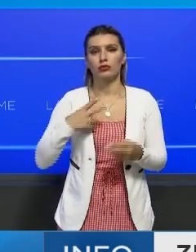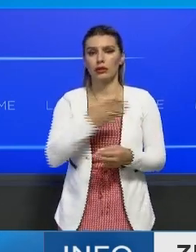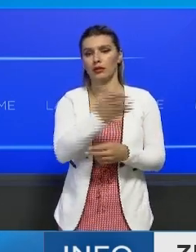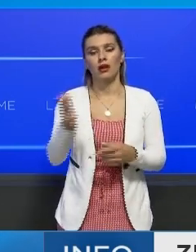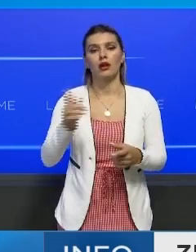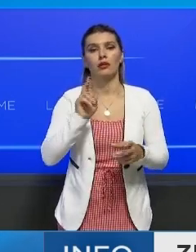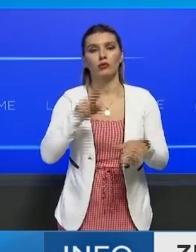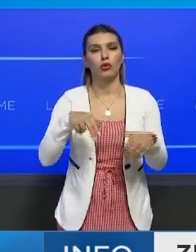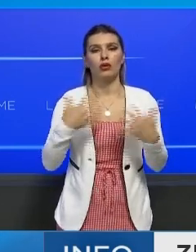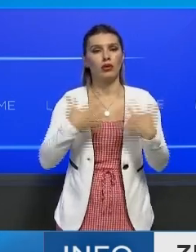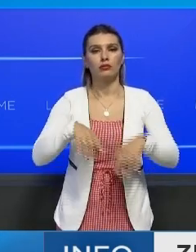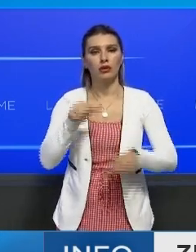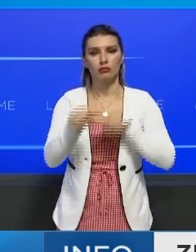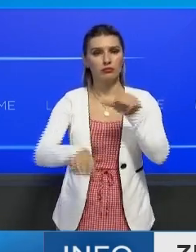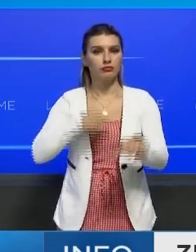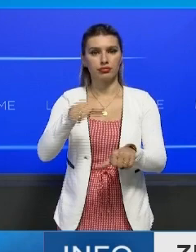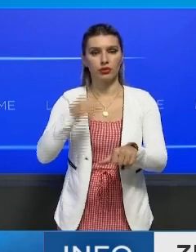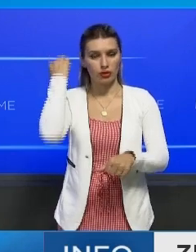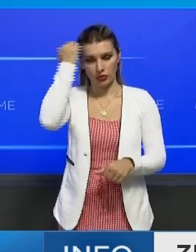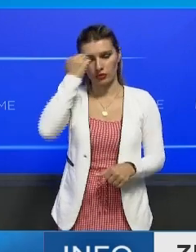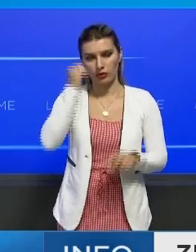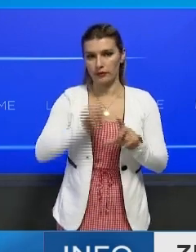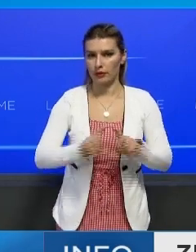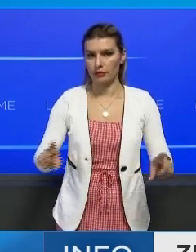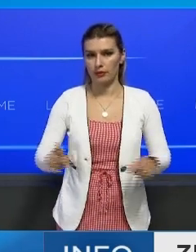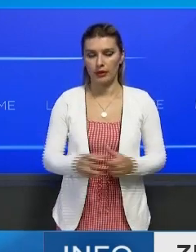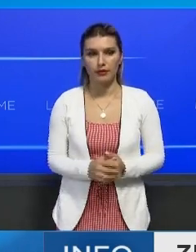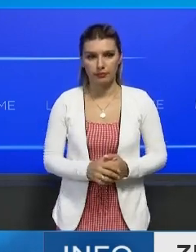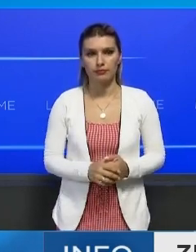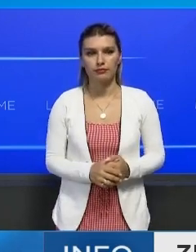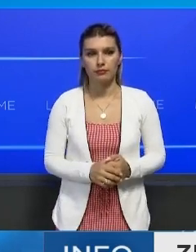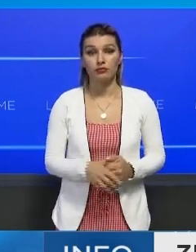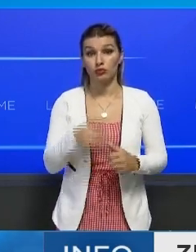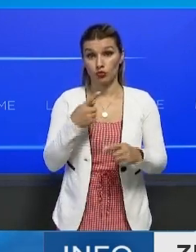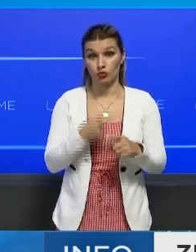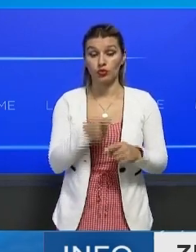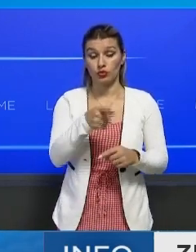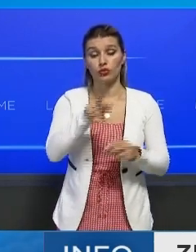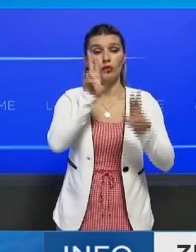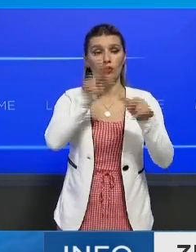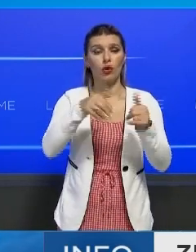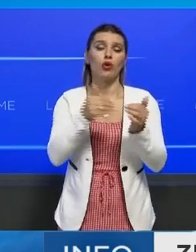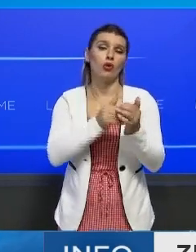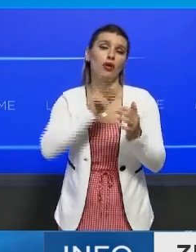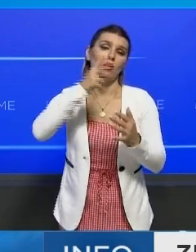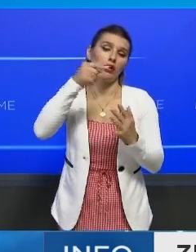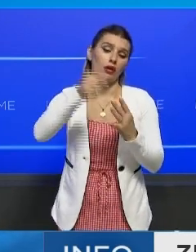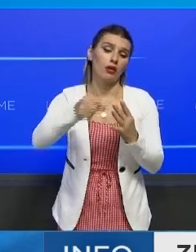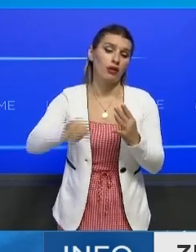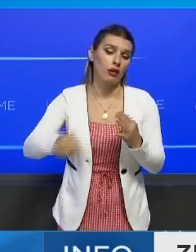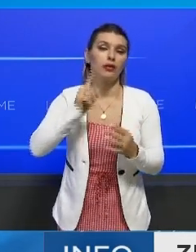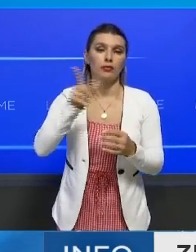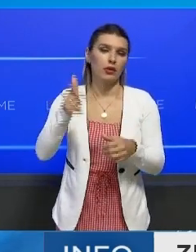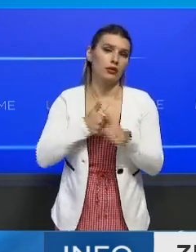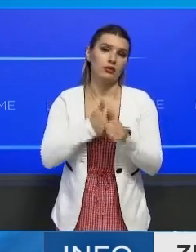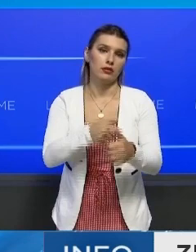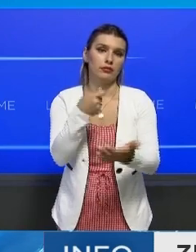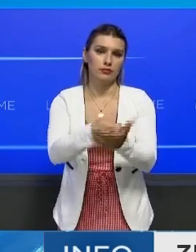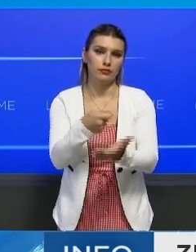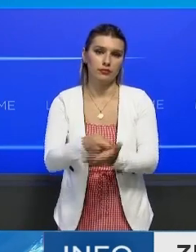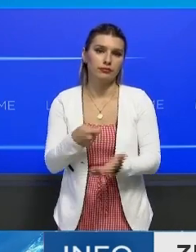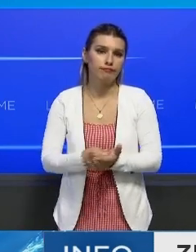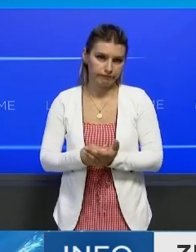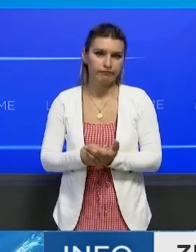që dëshirojnë të kalojnë në targa legale të Republikës Kosovës. Po, këto janë, po, natyrisht janë edhe disa obligime të cilat ata duhet t'i